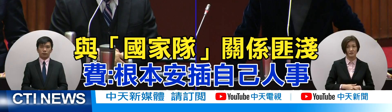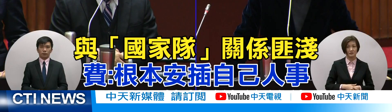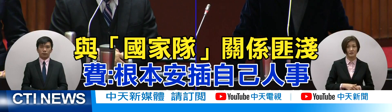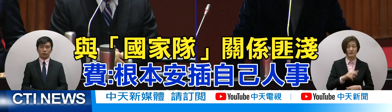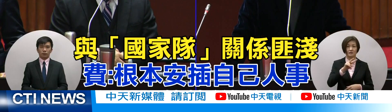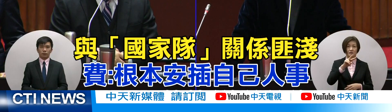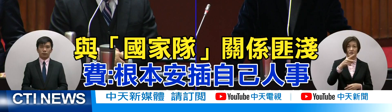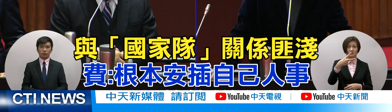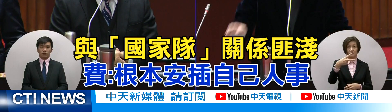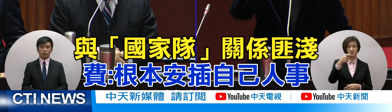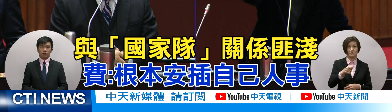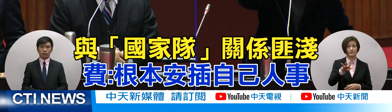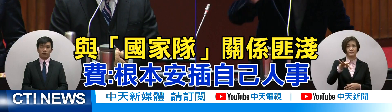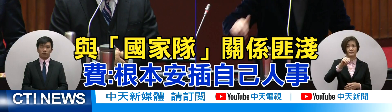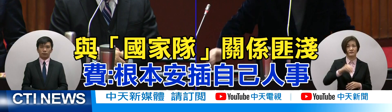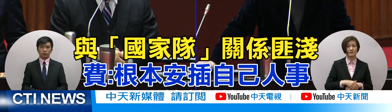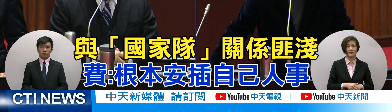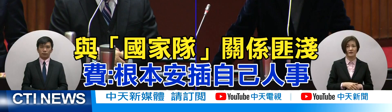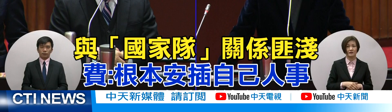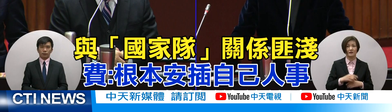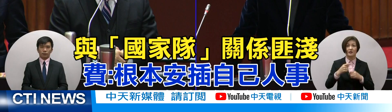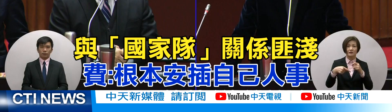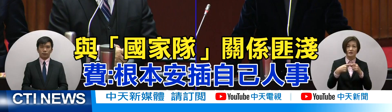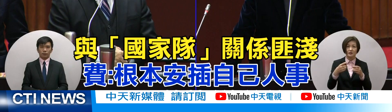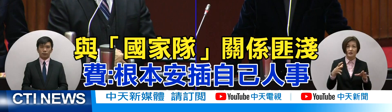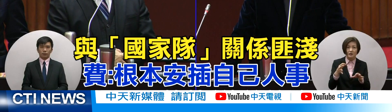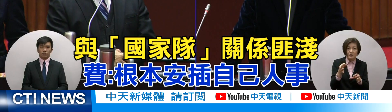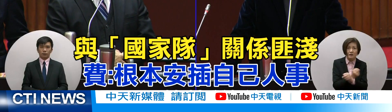2亿4000万，一年就亏了1/3啊，